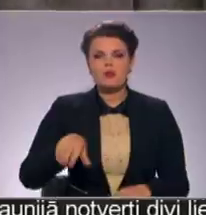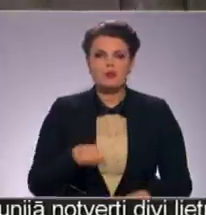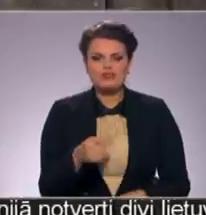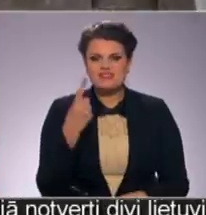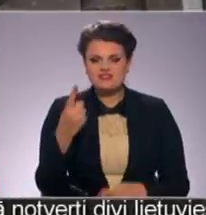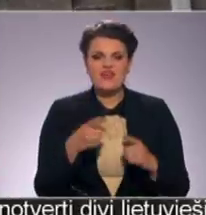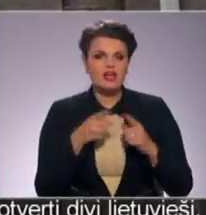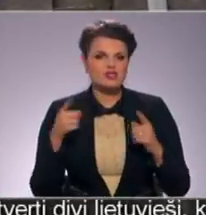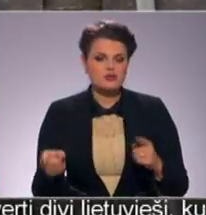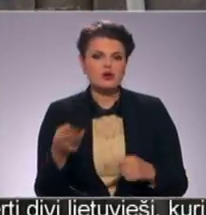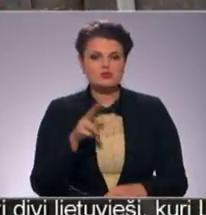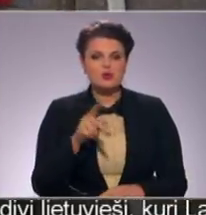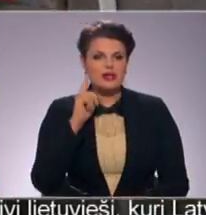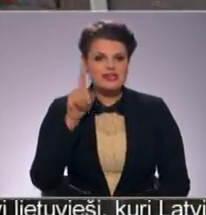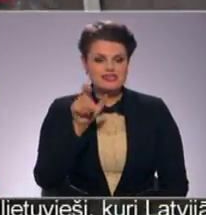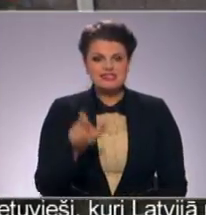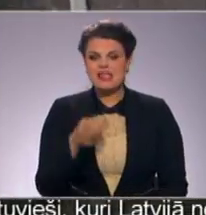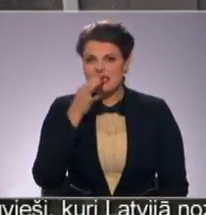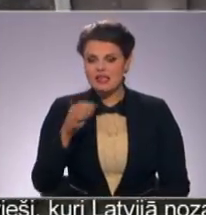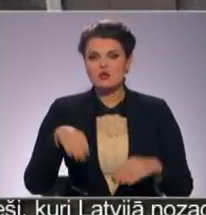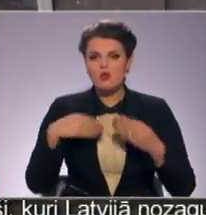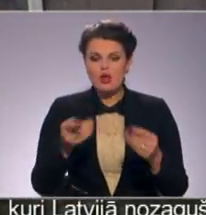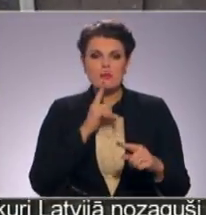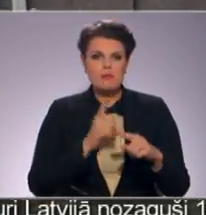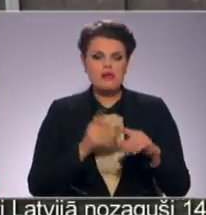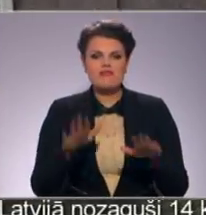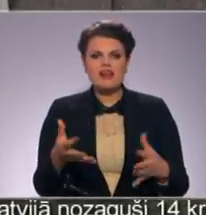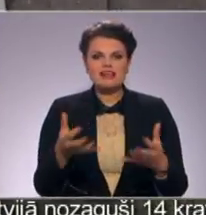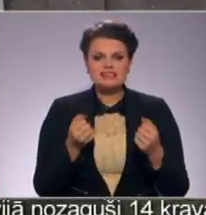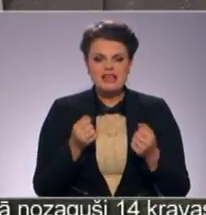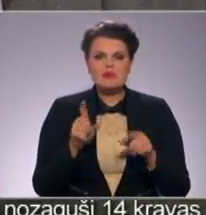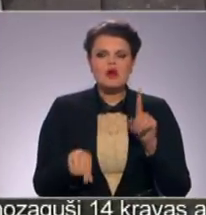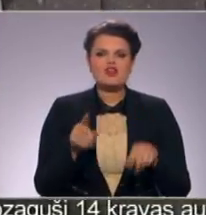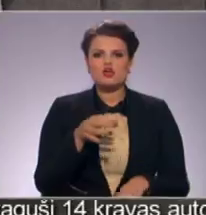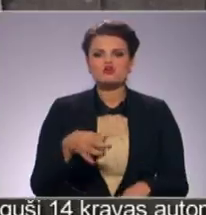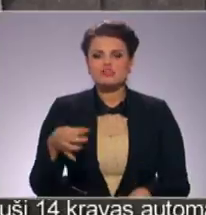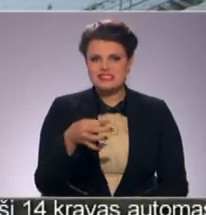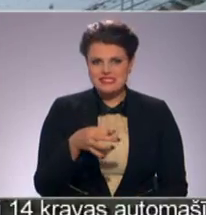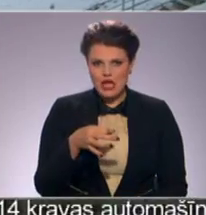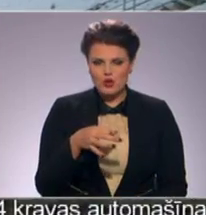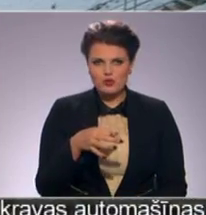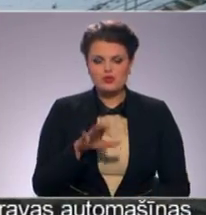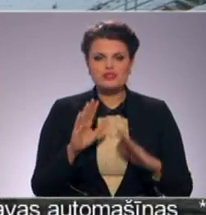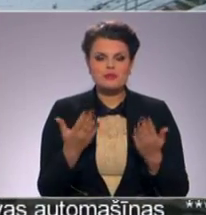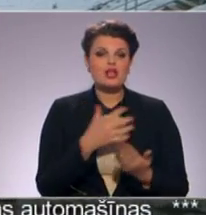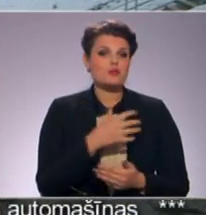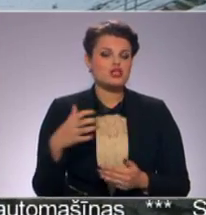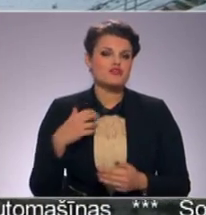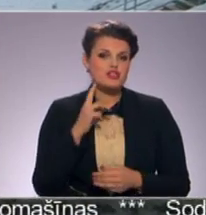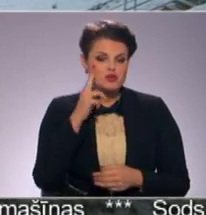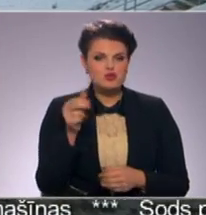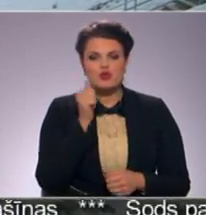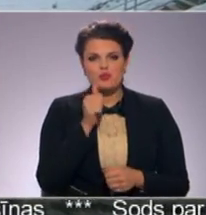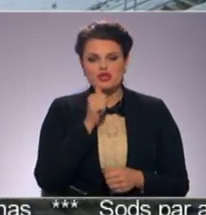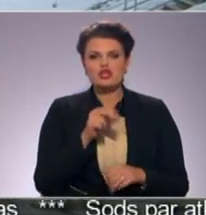viens posms. Un zinātāji teica, ka nododot to metālu lūžņos var saņemt vien dažus centus. Savukārt pašvaldības soli